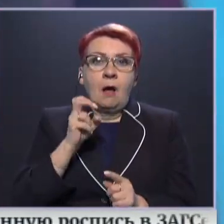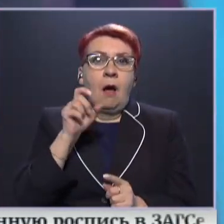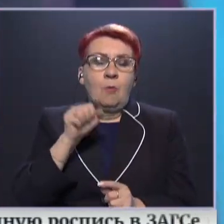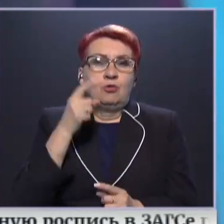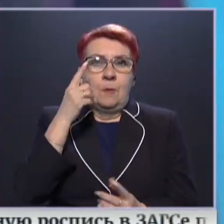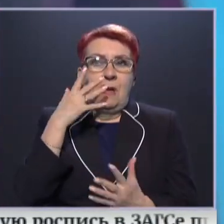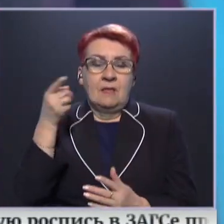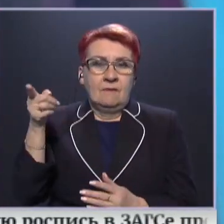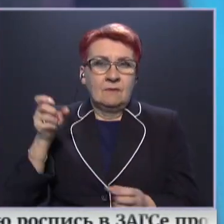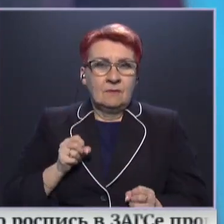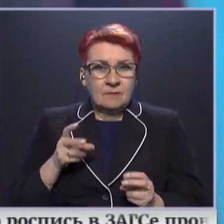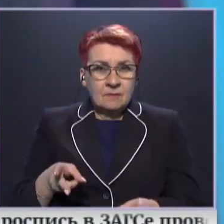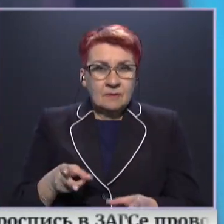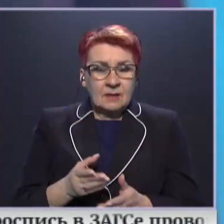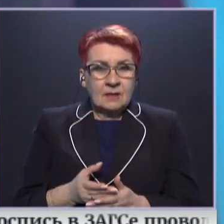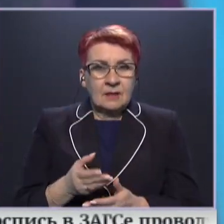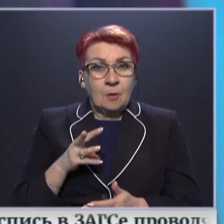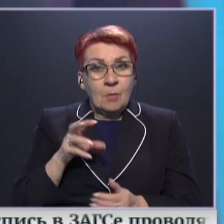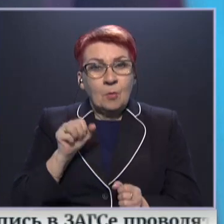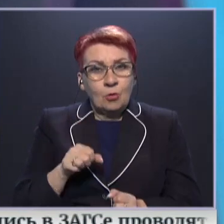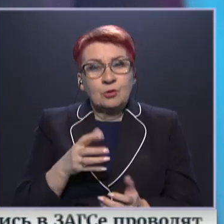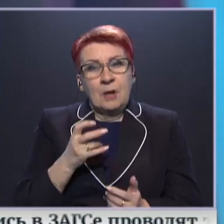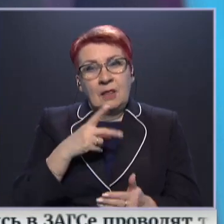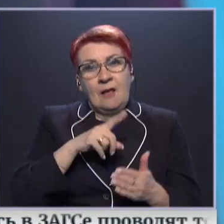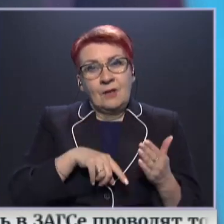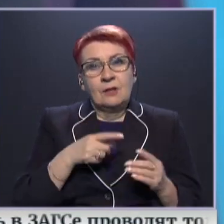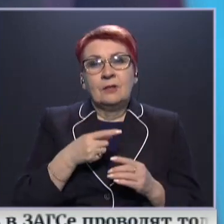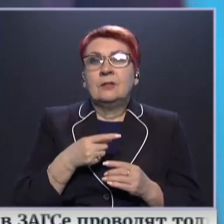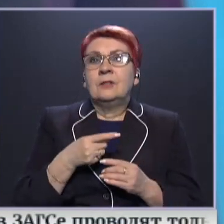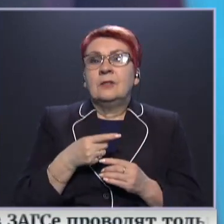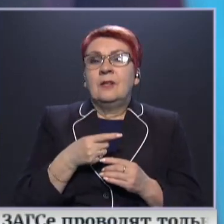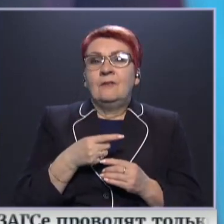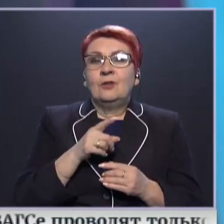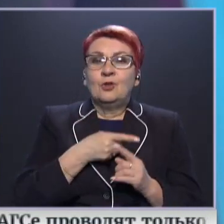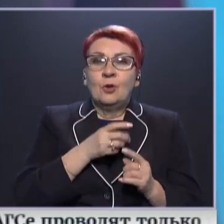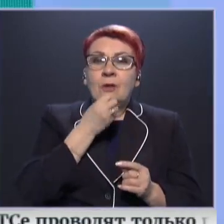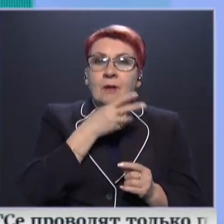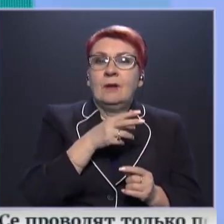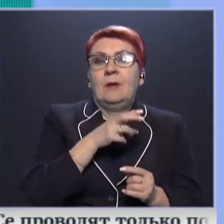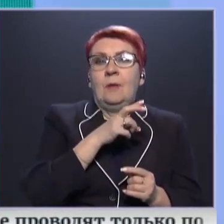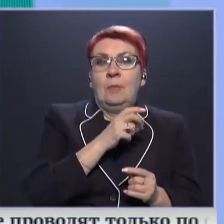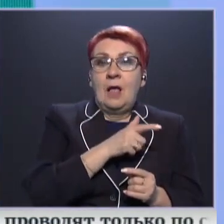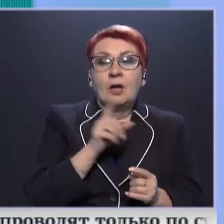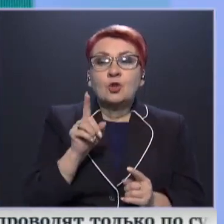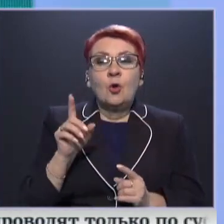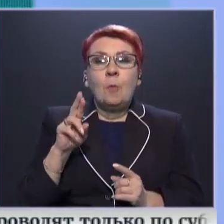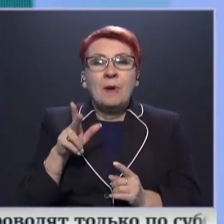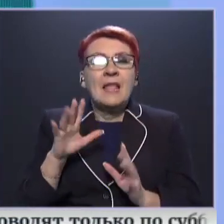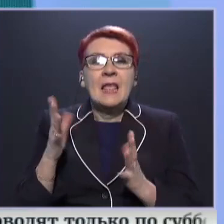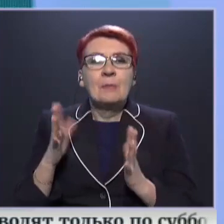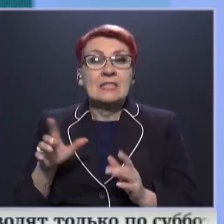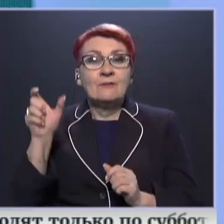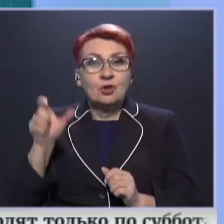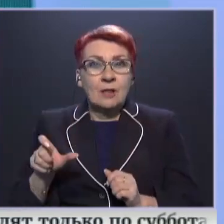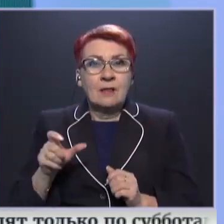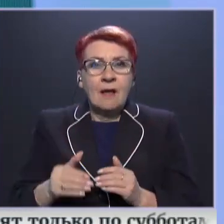его? Да? Но мы можем принять на веру то, что он благ. И все равно то, что бы ни происходило с человеком, в